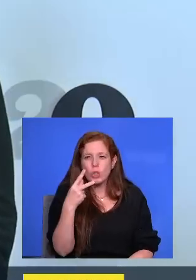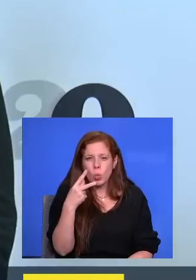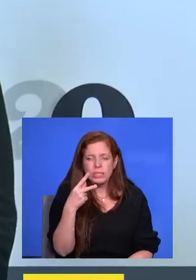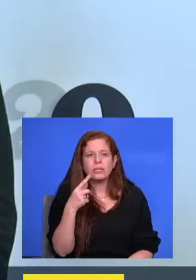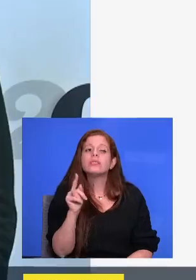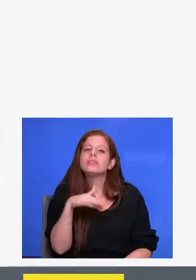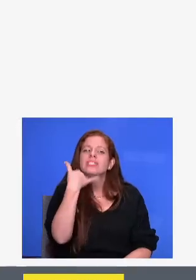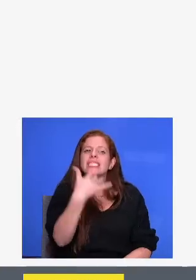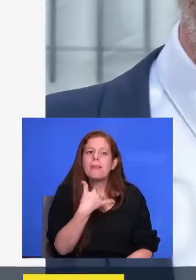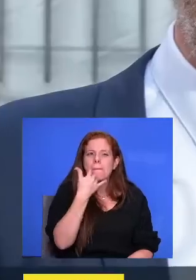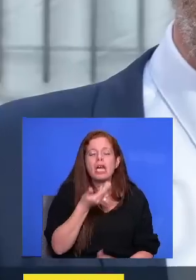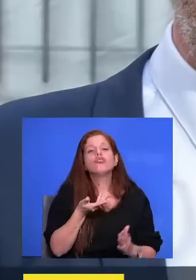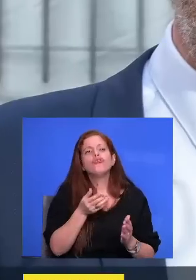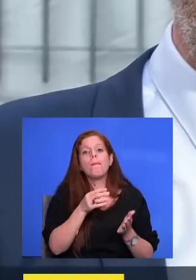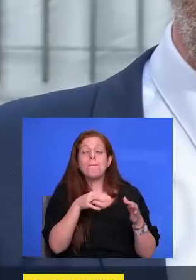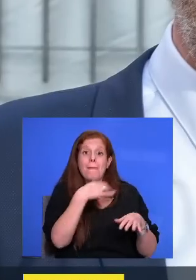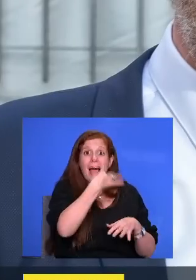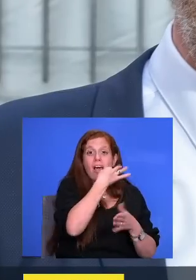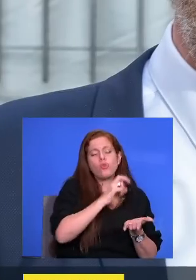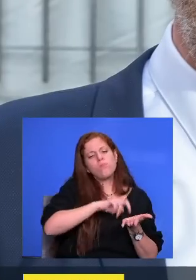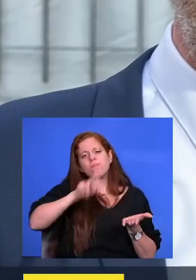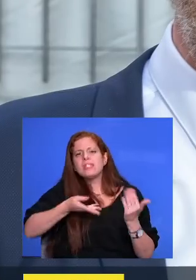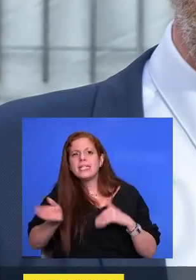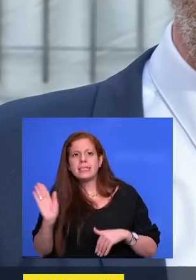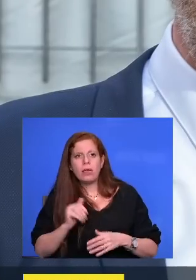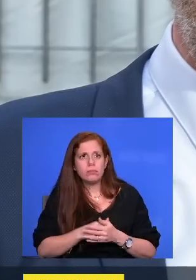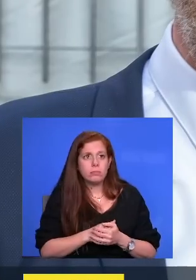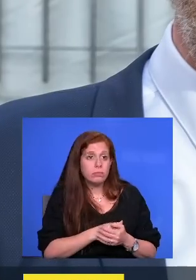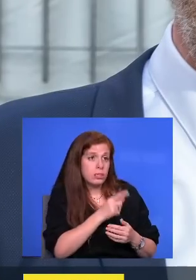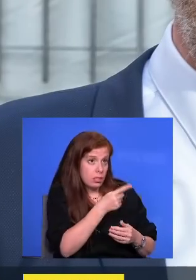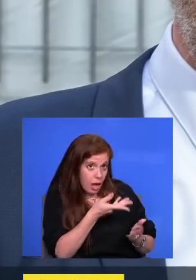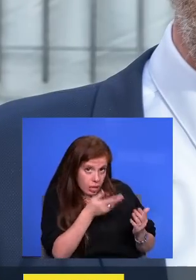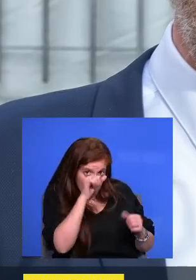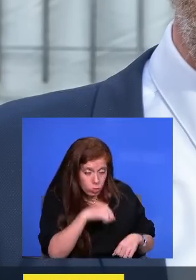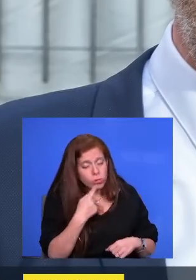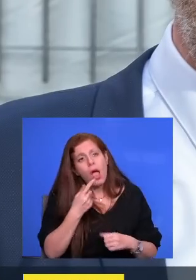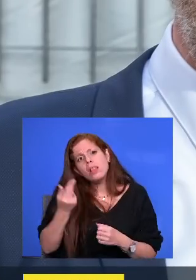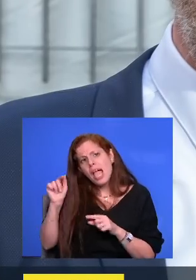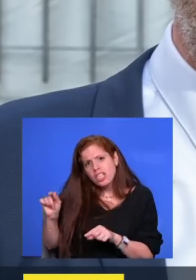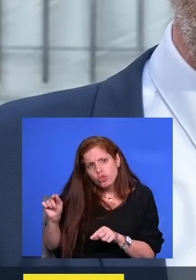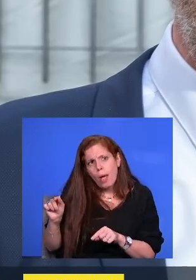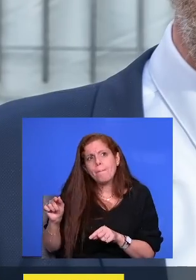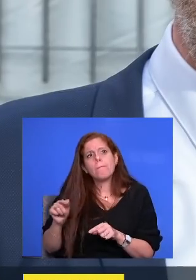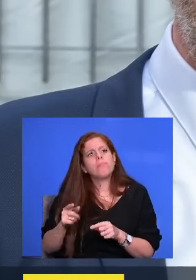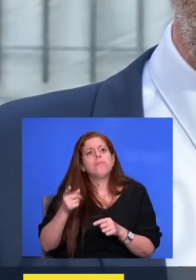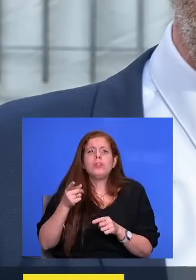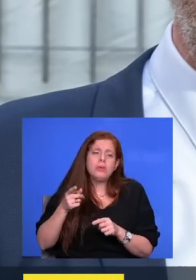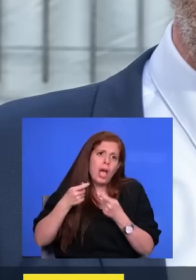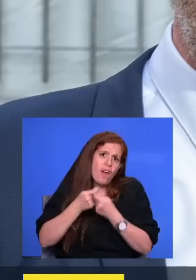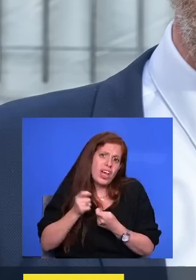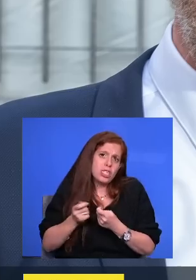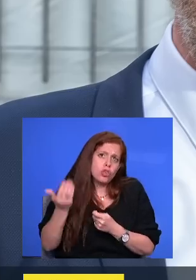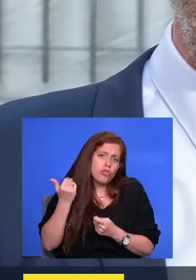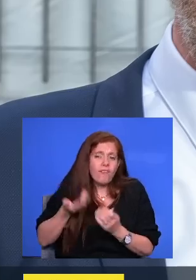סיפר שיצא במהלך הנאום. אם היית יושב שם, גם אתה היית מוריד את הראש? אני הייתי שם כחבר הכנסת לשעבר ויצאתי.